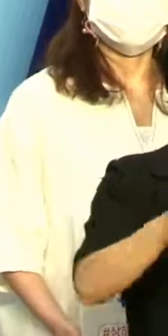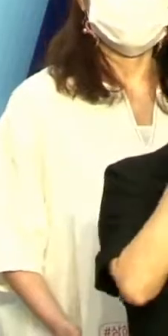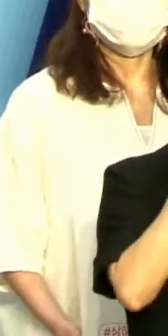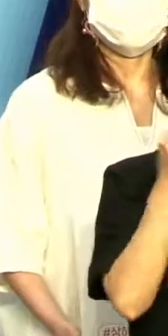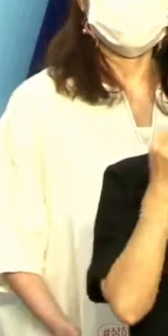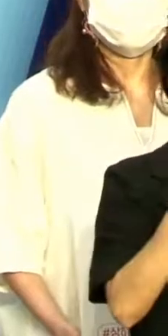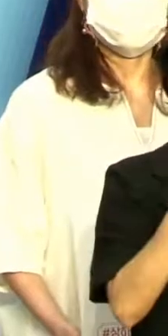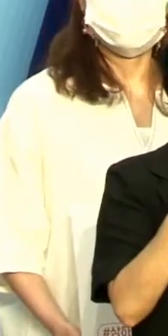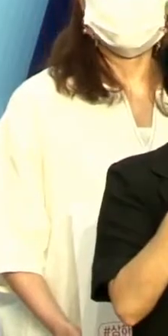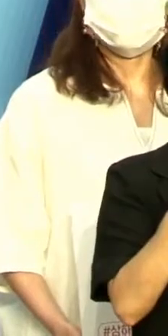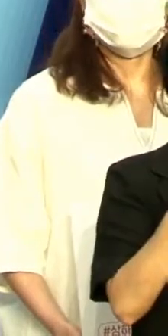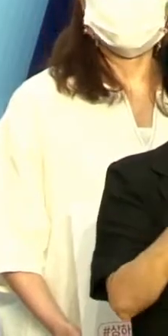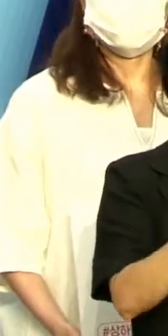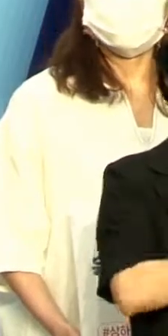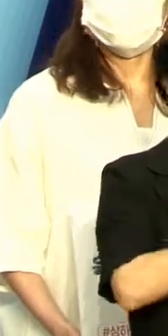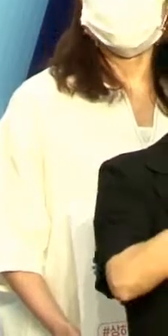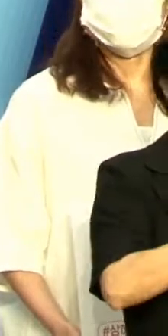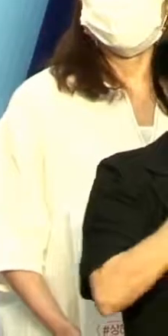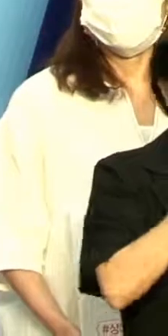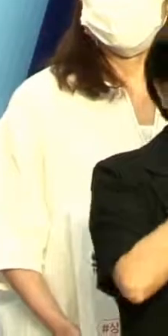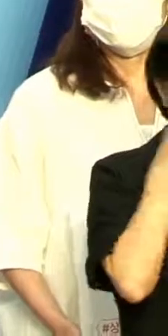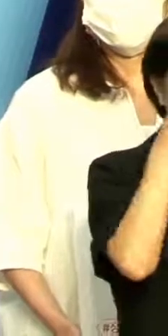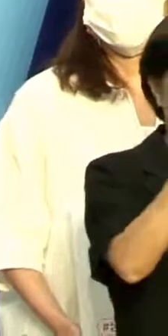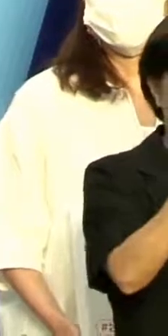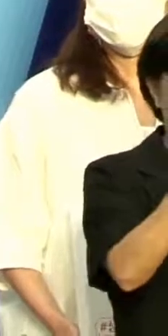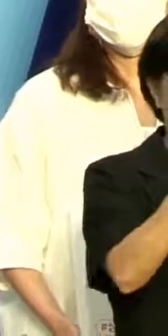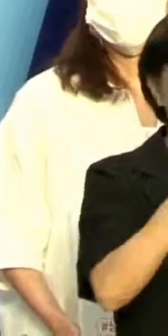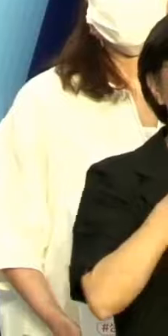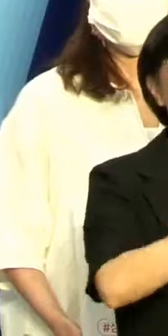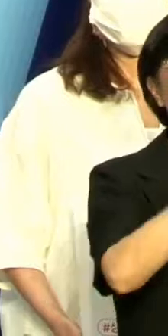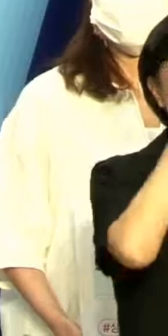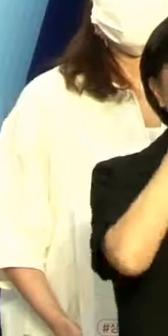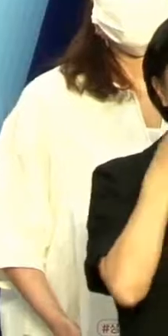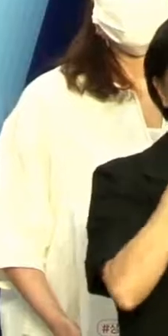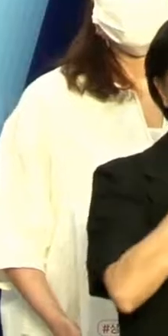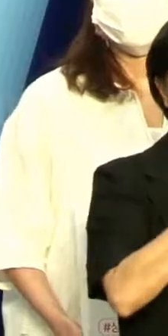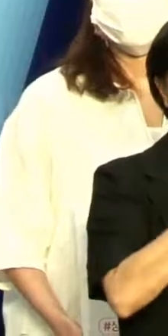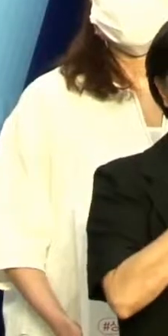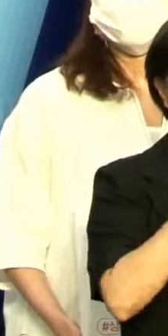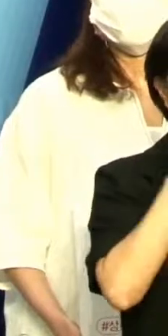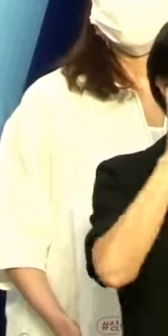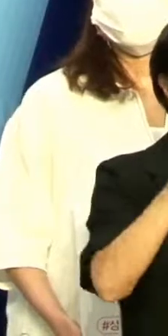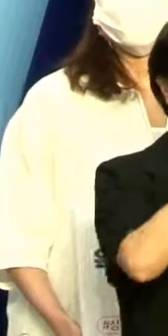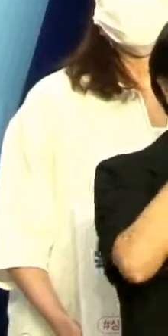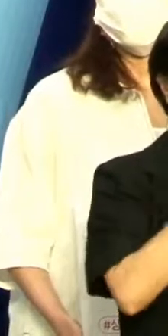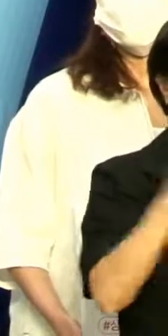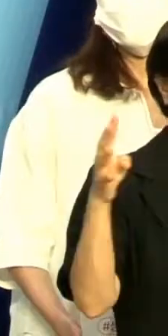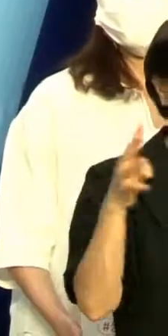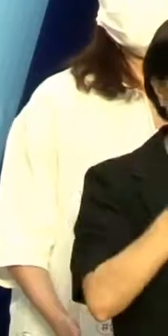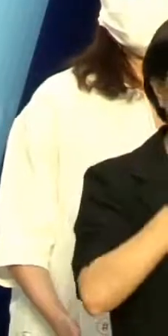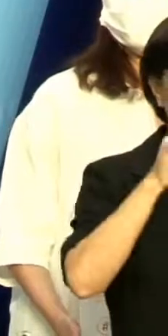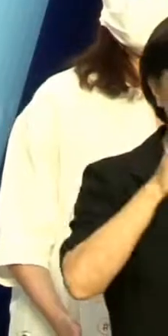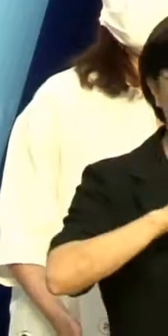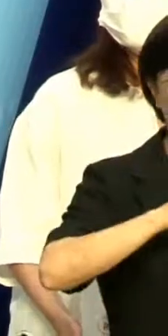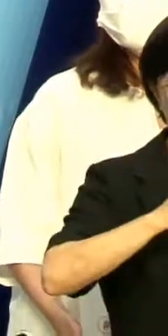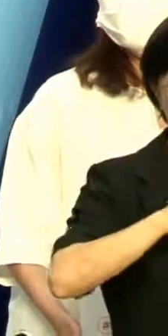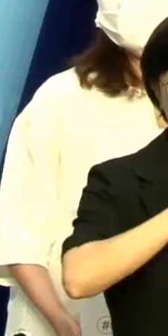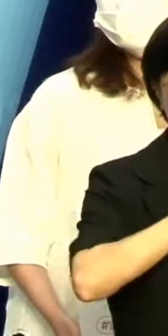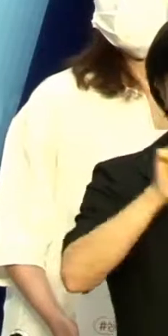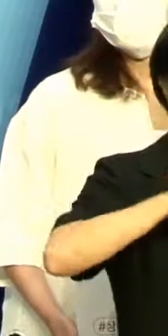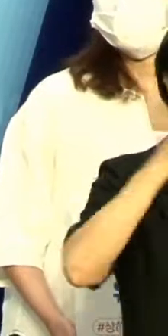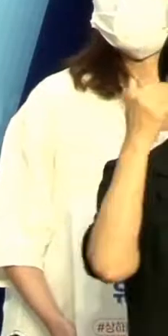다만 우리 특유의 문제의식과 방향 제시 만으로도 이미 있다고 판단 하였고 앞으로 사회적 합의와 토론을 거쳐 다해